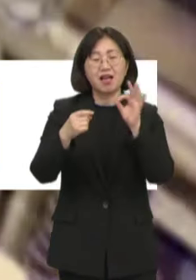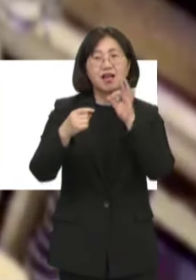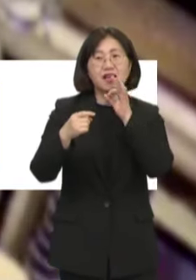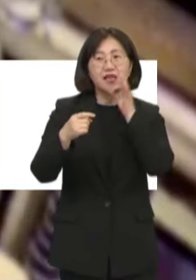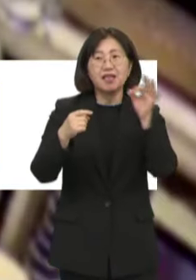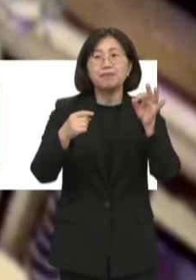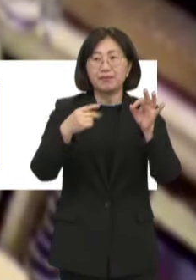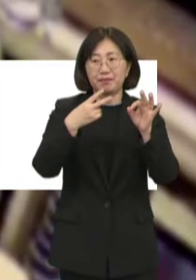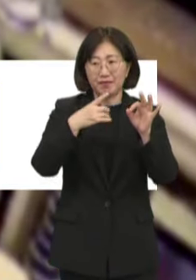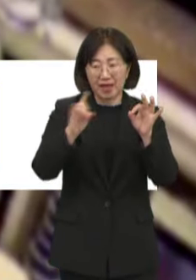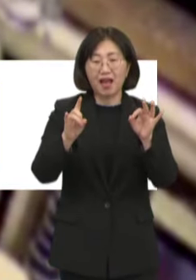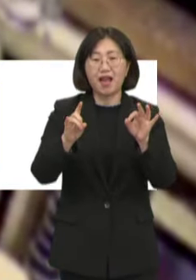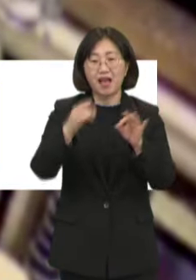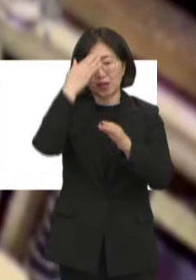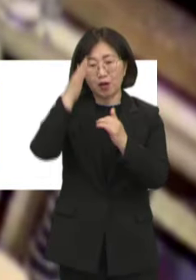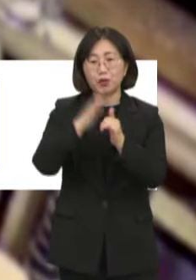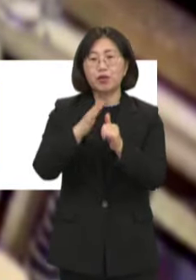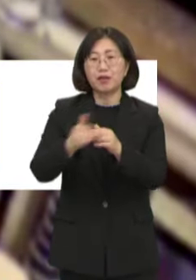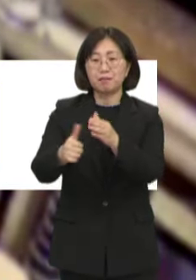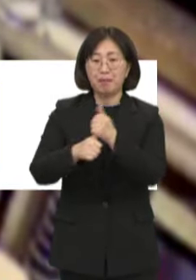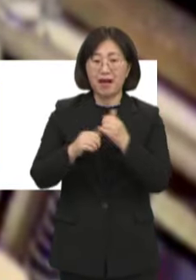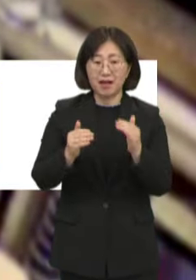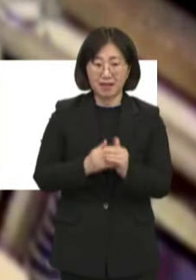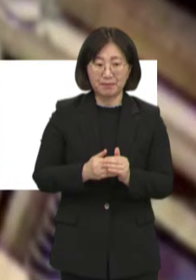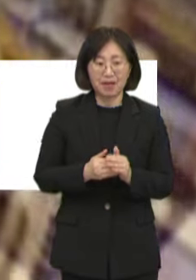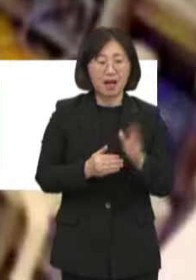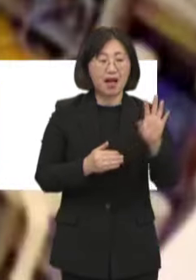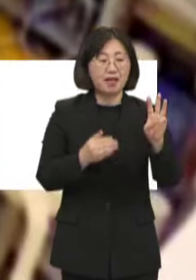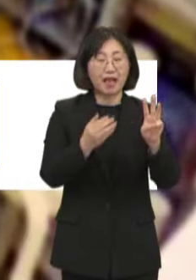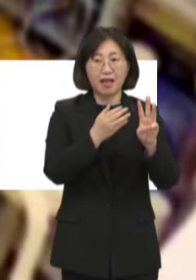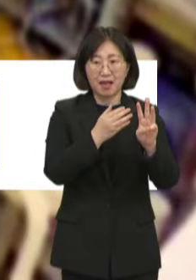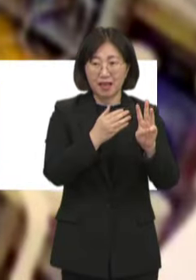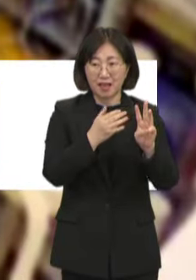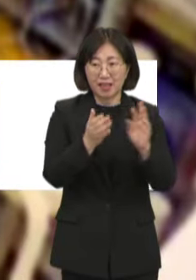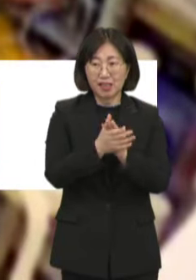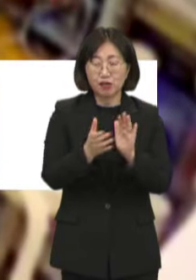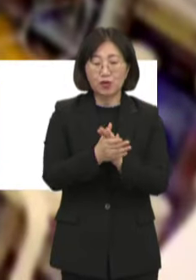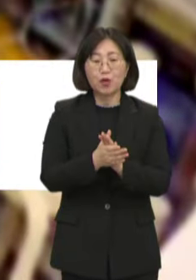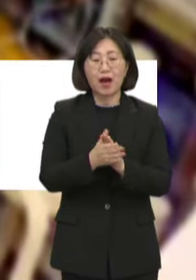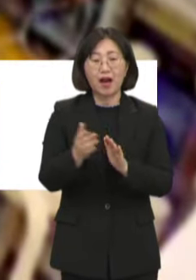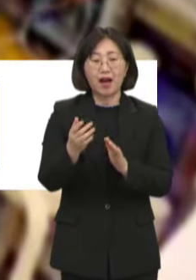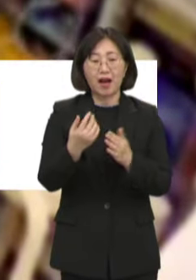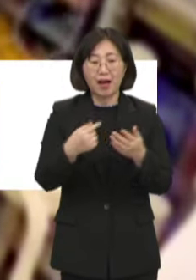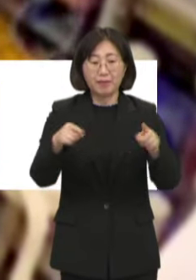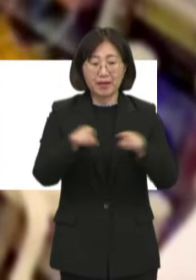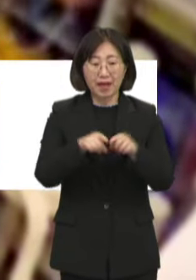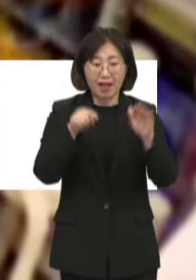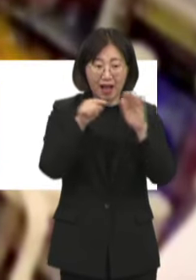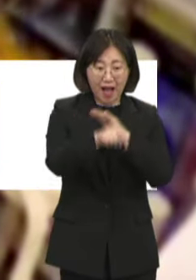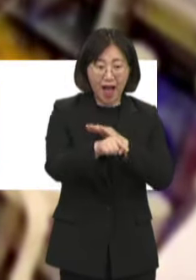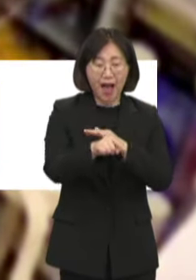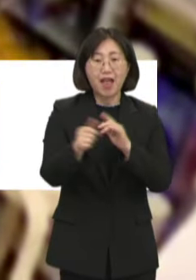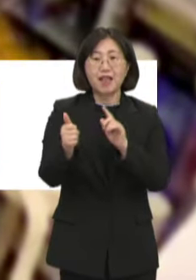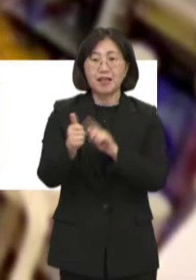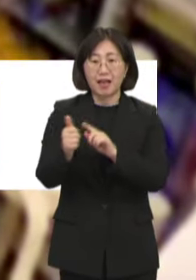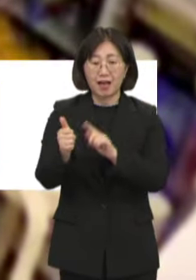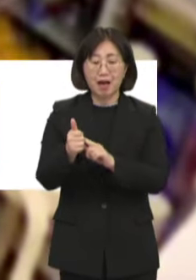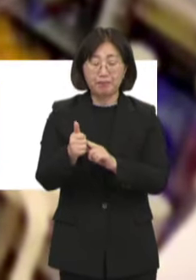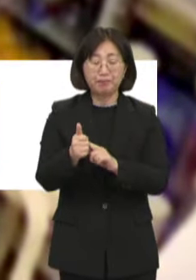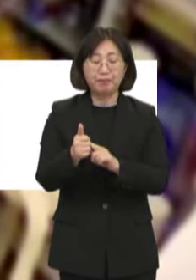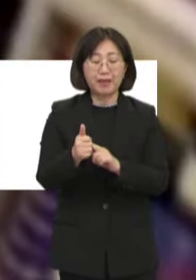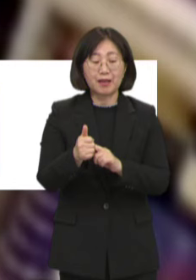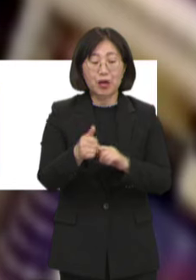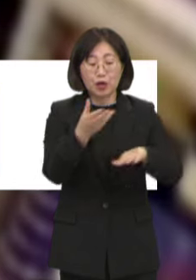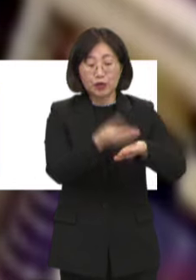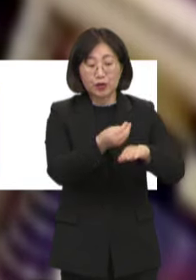새벽 2시쯤 친구들 3명과 함께 대전 유성구의 한 무인 카페를 찾은 17살 A군은 카운터 안쪽에서